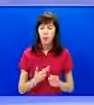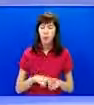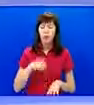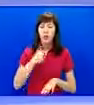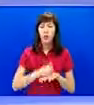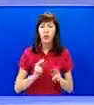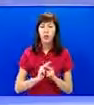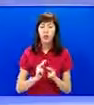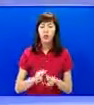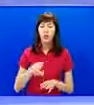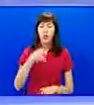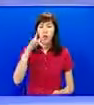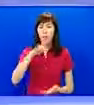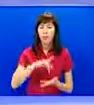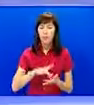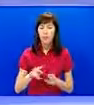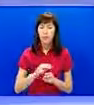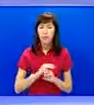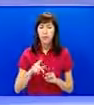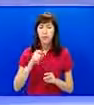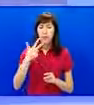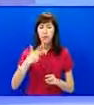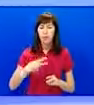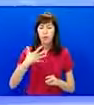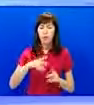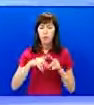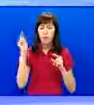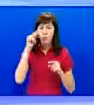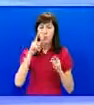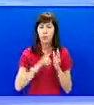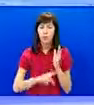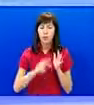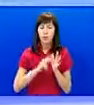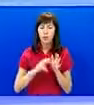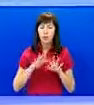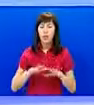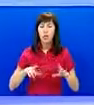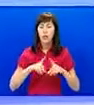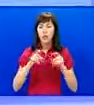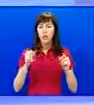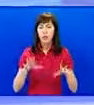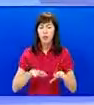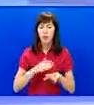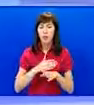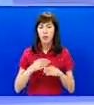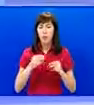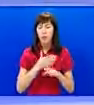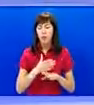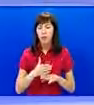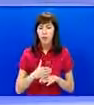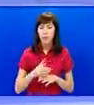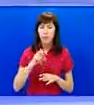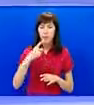главного педагога областного центра, на ремонт 125 школ и 88 детских садов с местного бюджета было